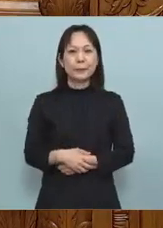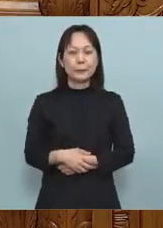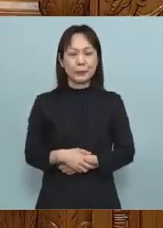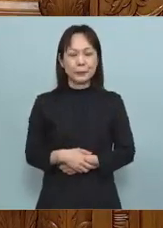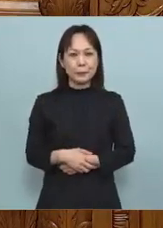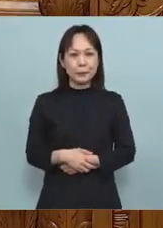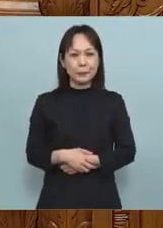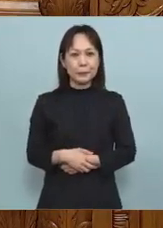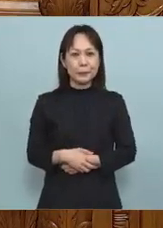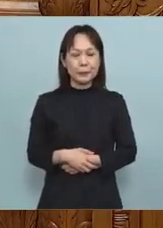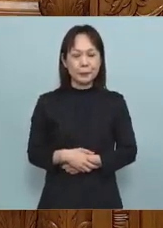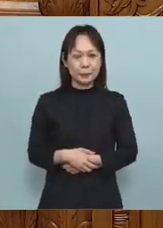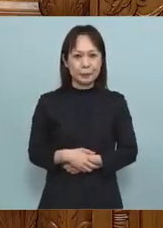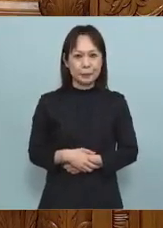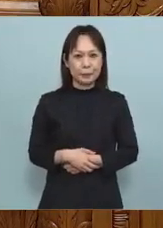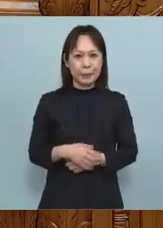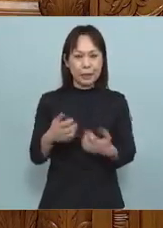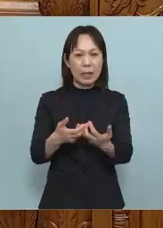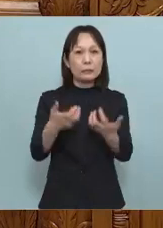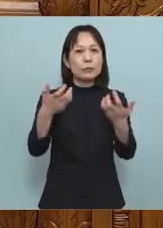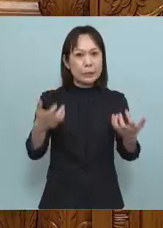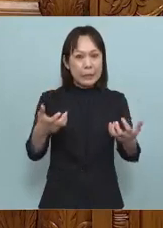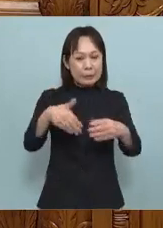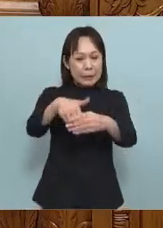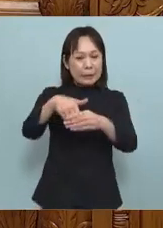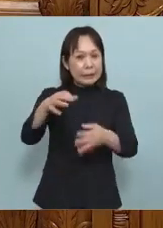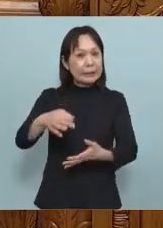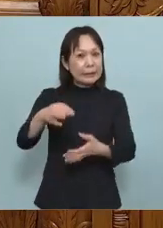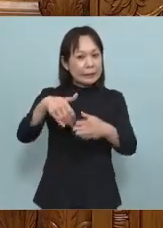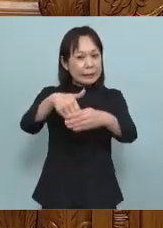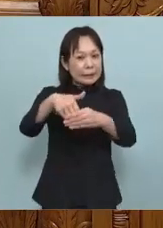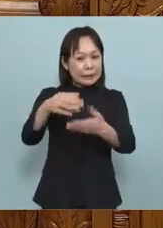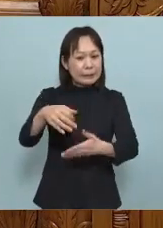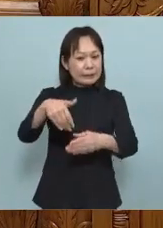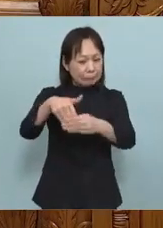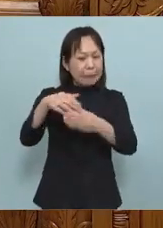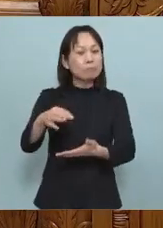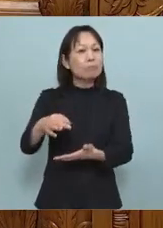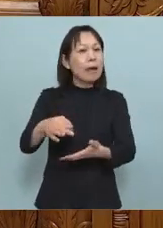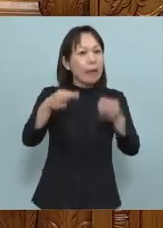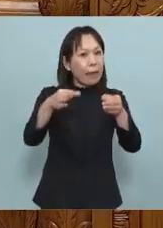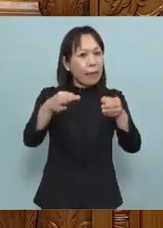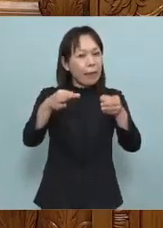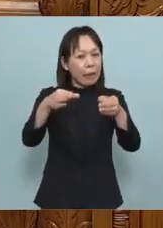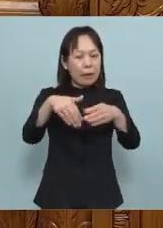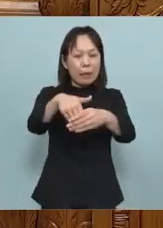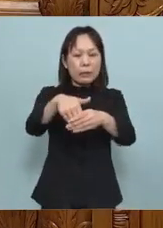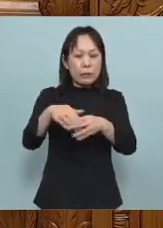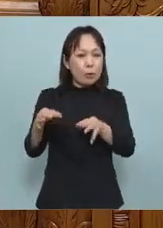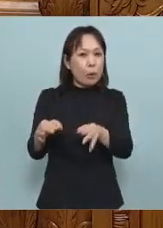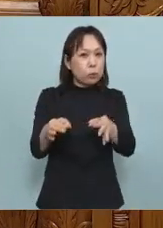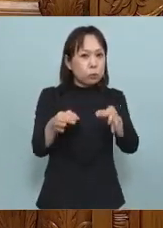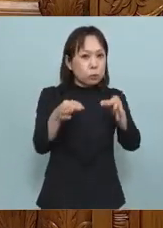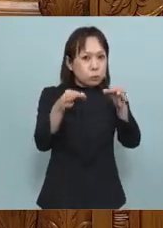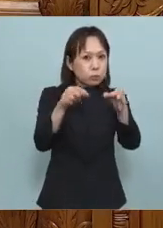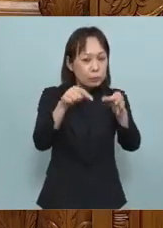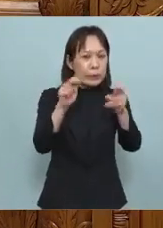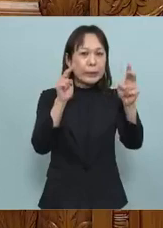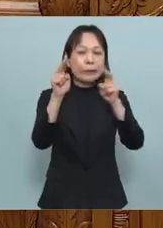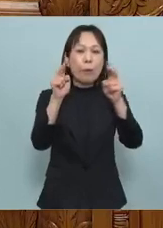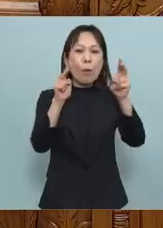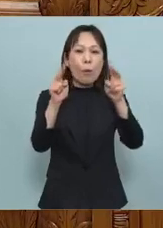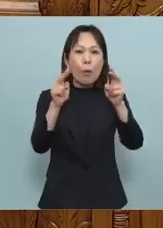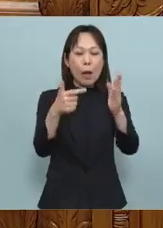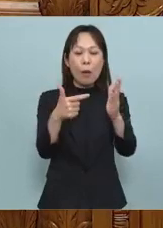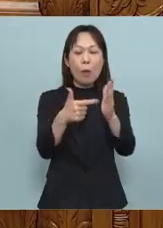新しい資本主義の下での分配・賃上げ政策についてお聞きします。給与を引き上げた企業への法人税減